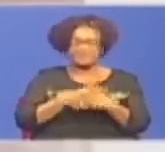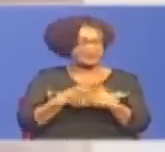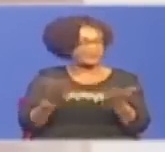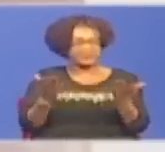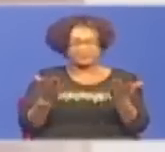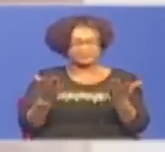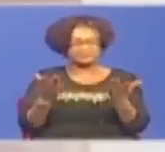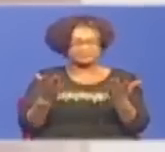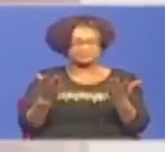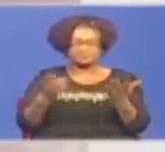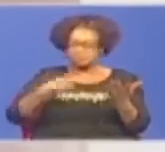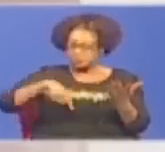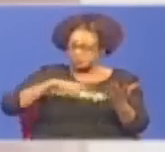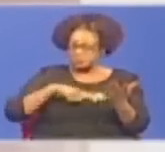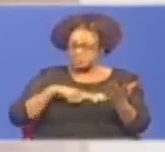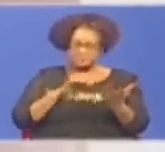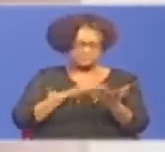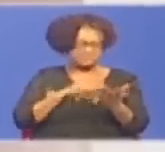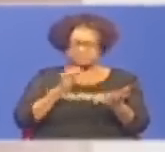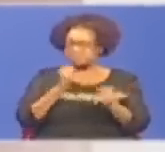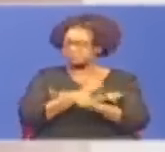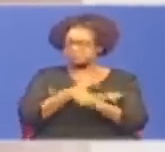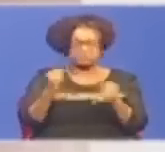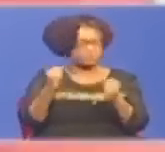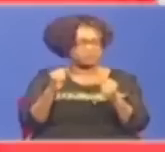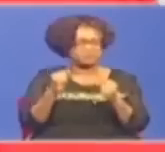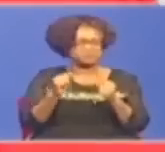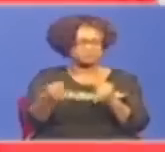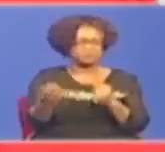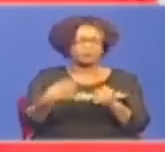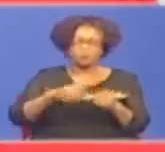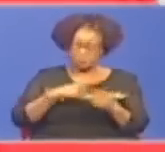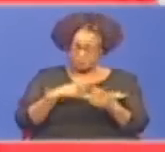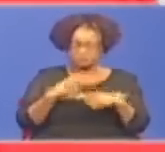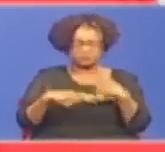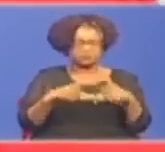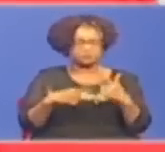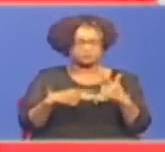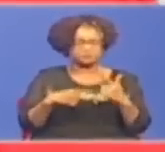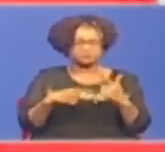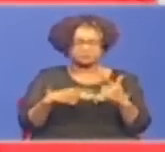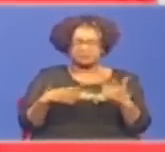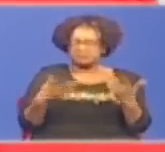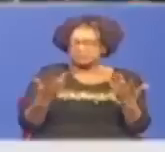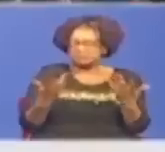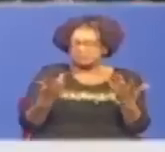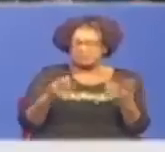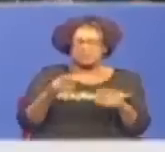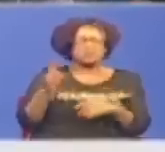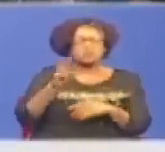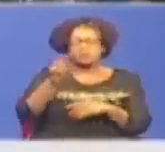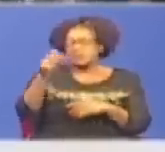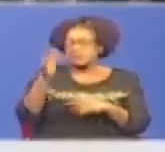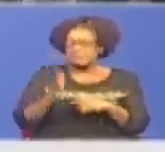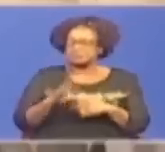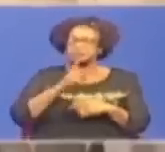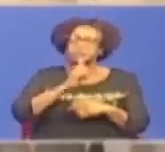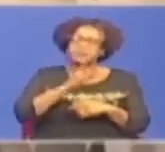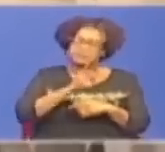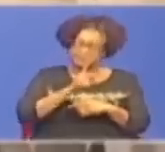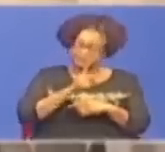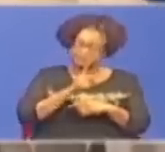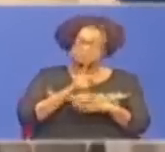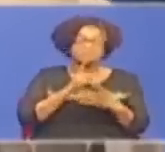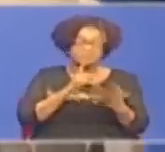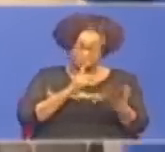uoga, sisi sio tuwezi kuogopa kazi tunaifanya. Mtafuteni mwingine wa kutisha na kushurutisha. It may be so, William, but